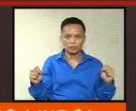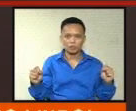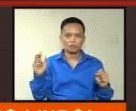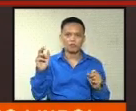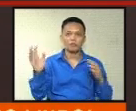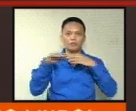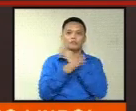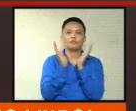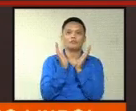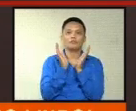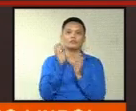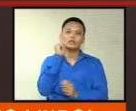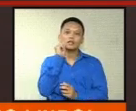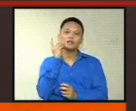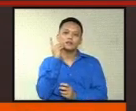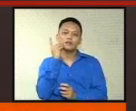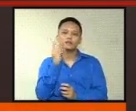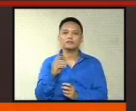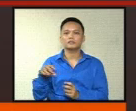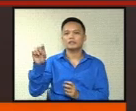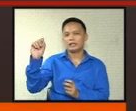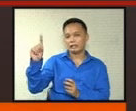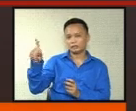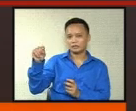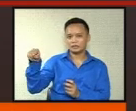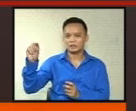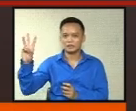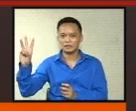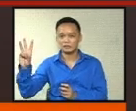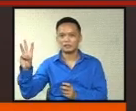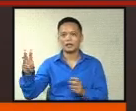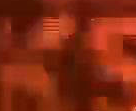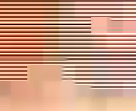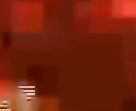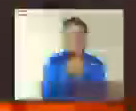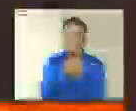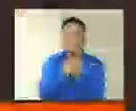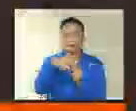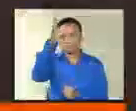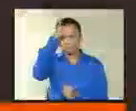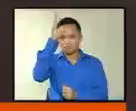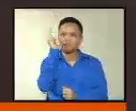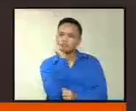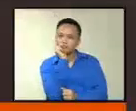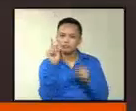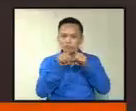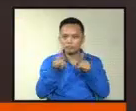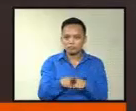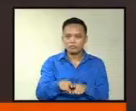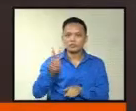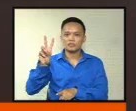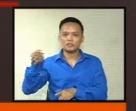Mayor Sara Duterte Carpio. 11.6% naman ang nais na maging running mate niya ang amang si Pangulong Duterte bilang Vice